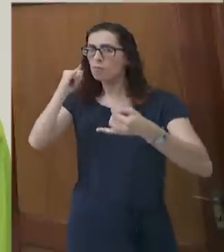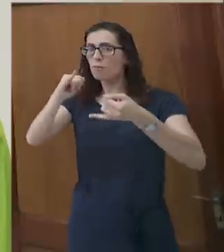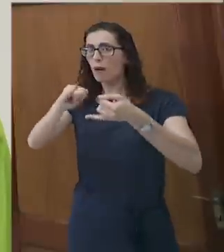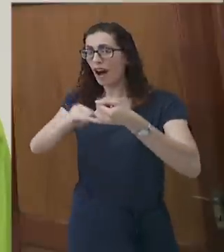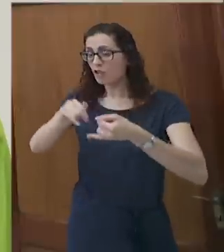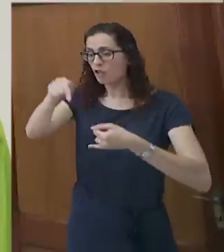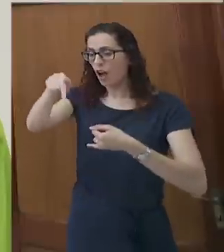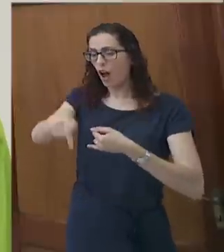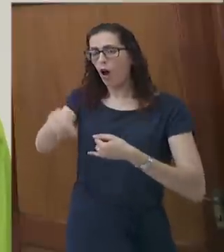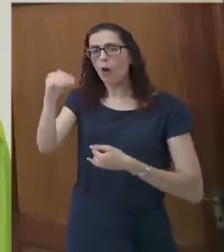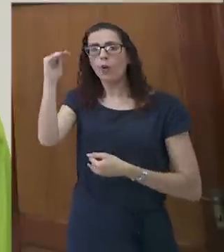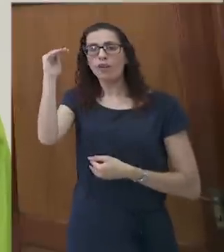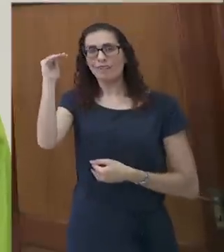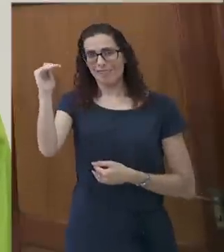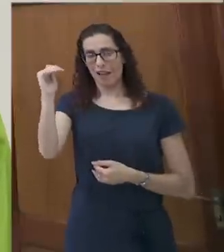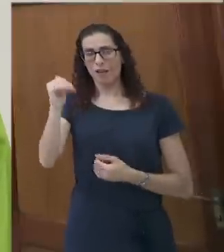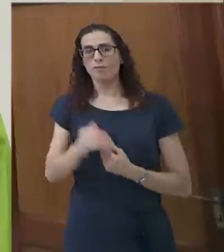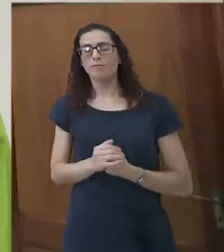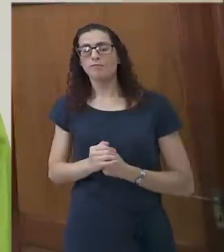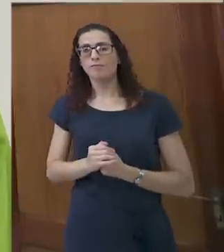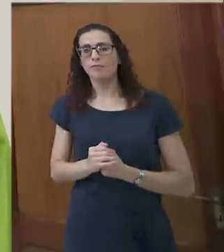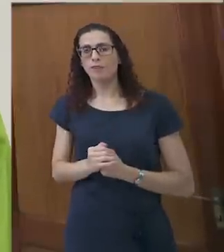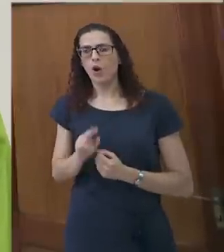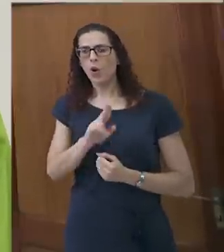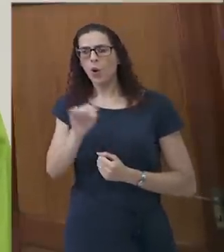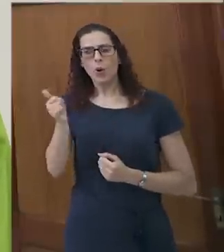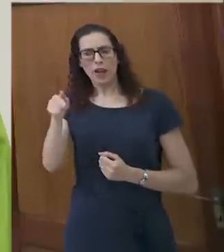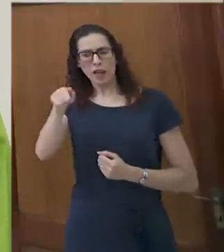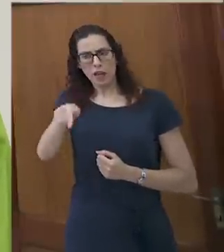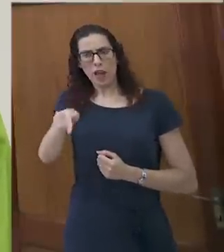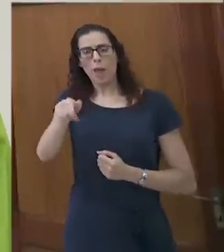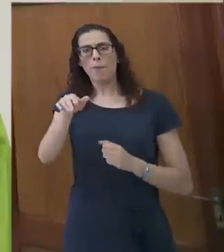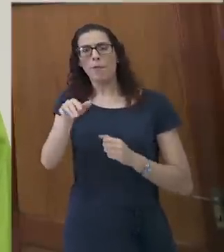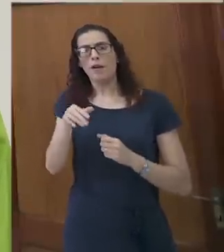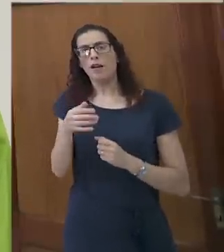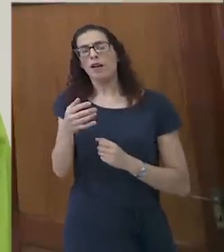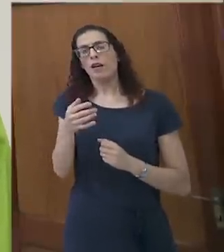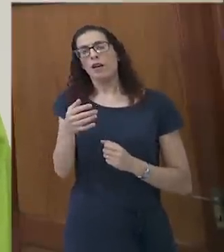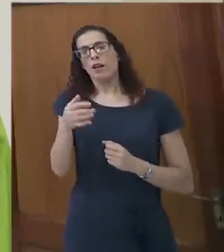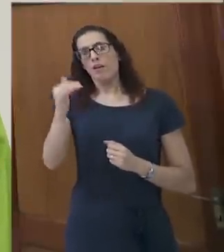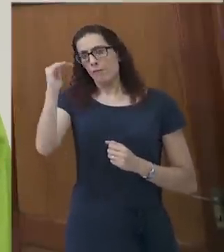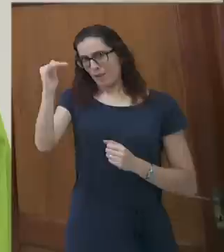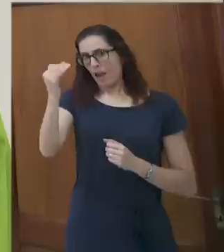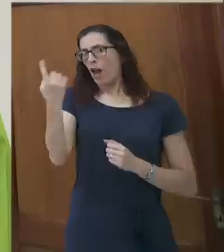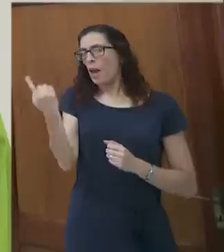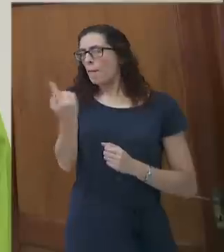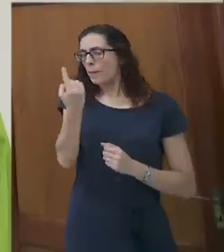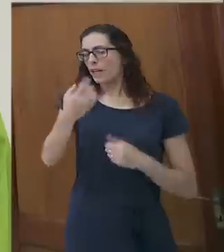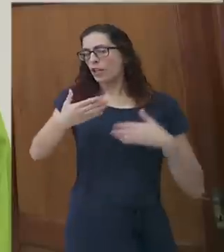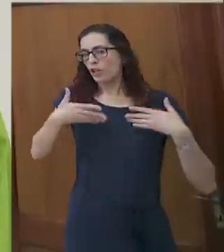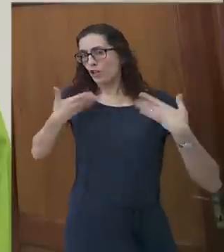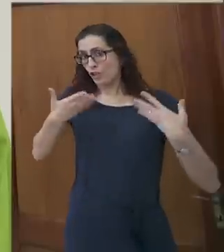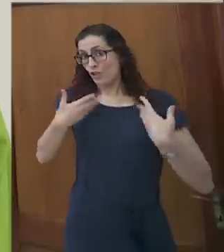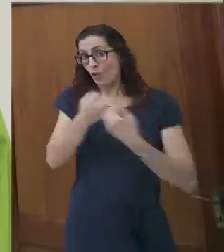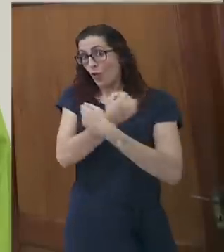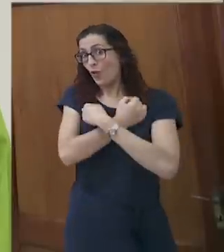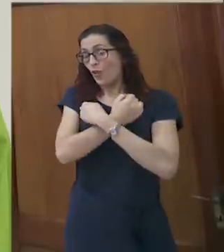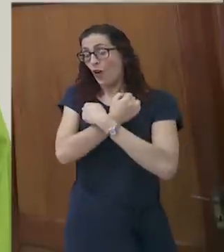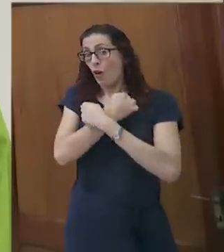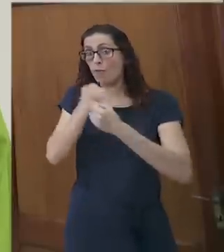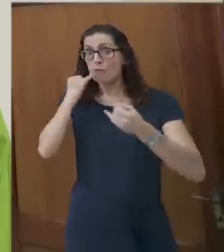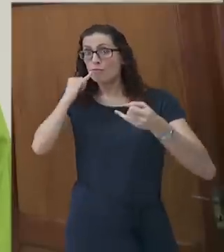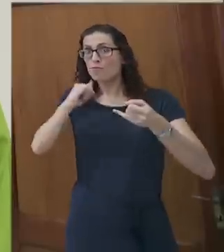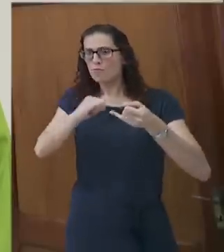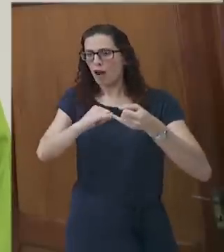is-slim lil din id-dar. U jekk fiha jkun hemm min iħobb is-slim